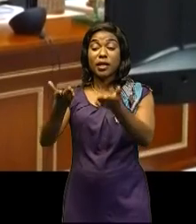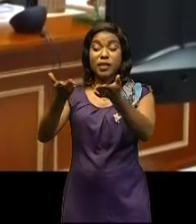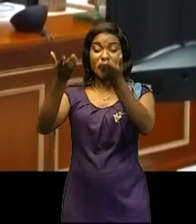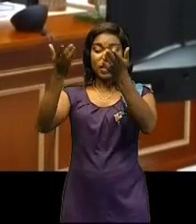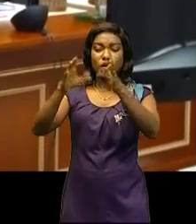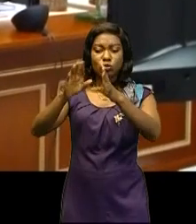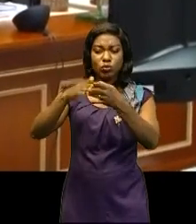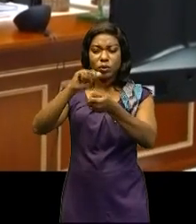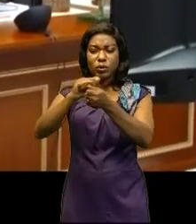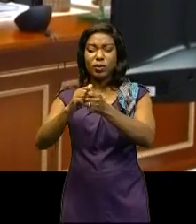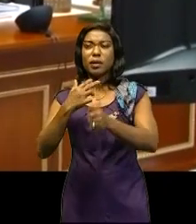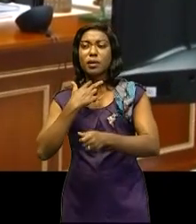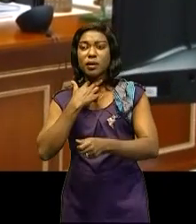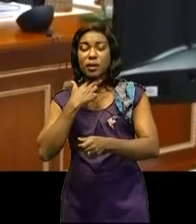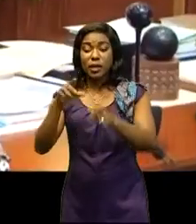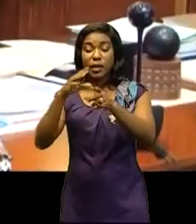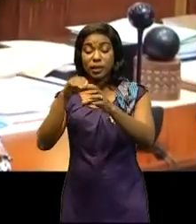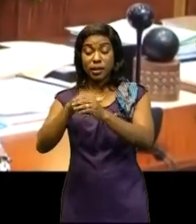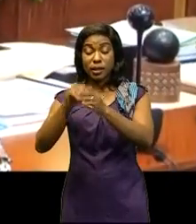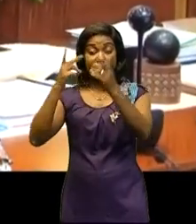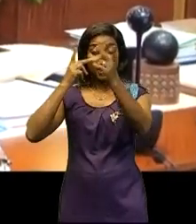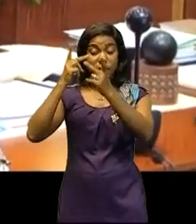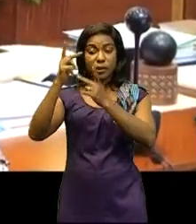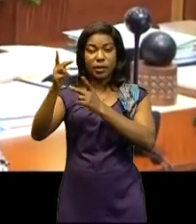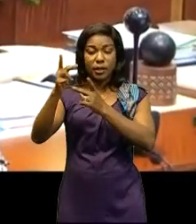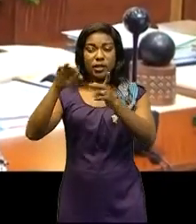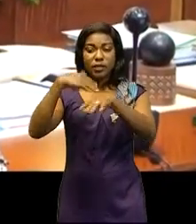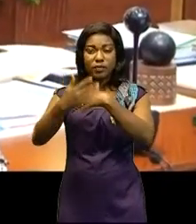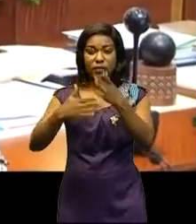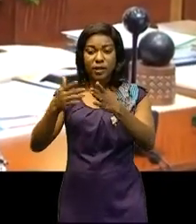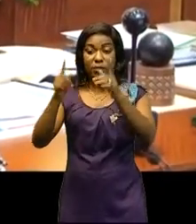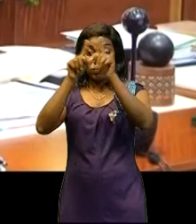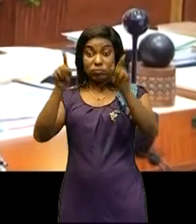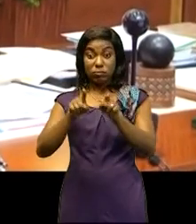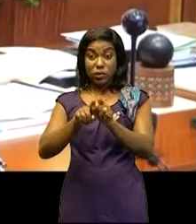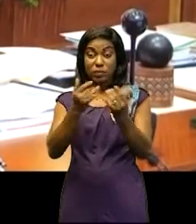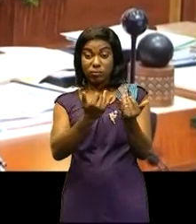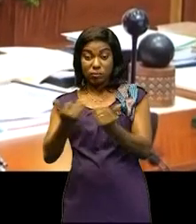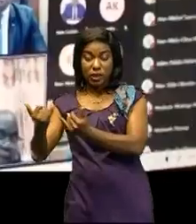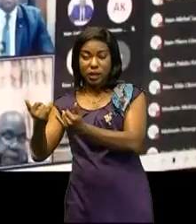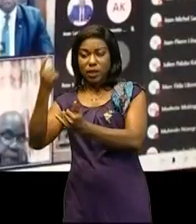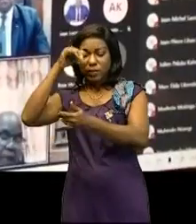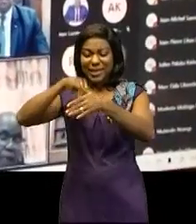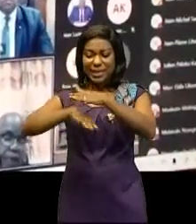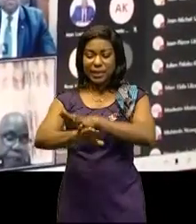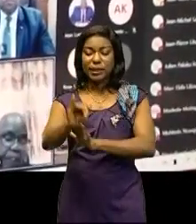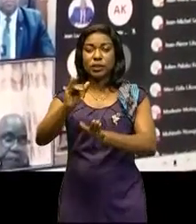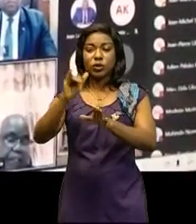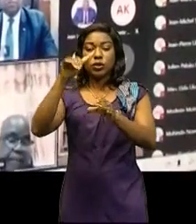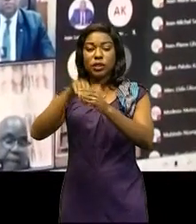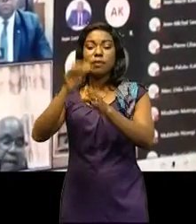majeur dans la réalisation de la vision de faire du numérique un levier d'intégration, de